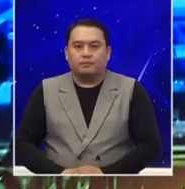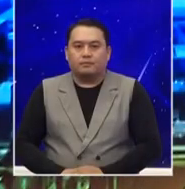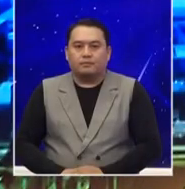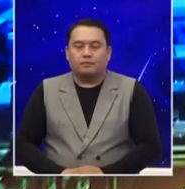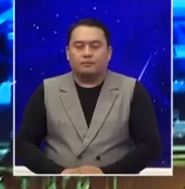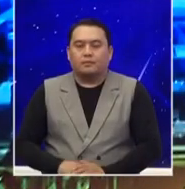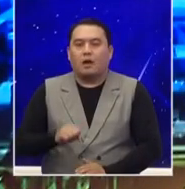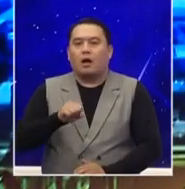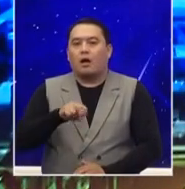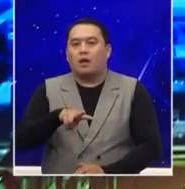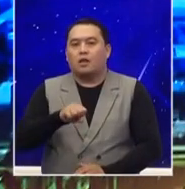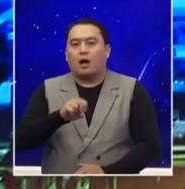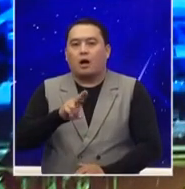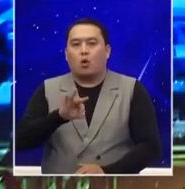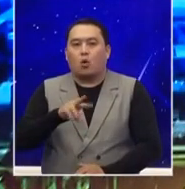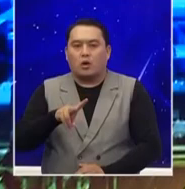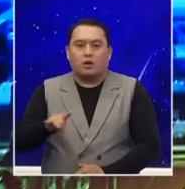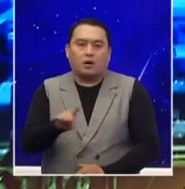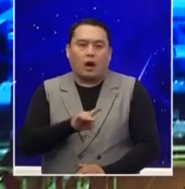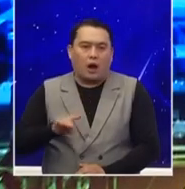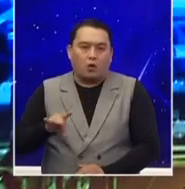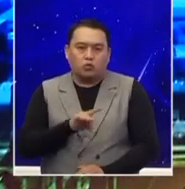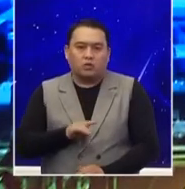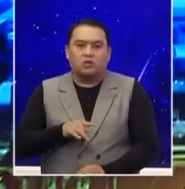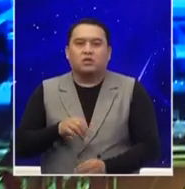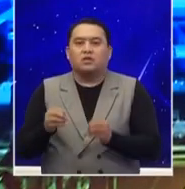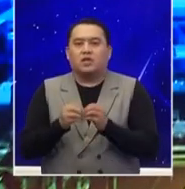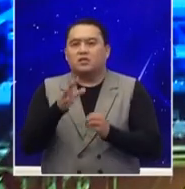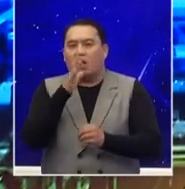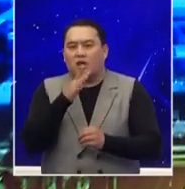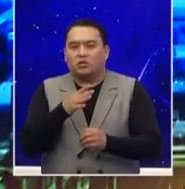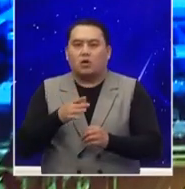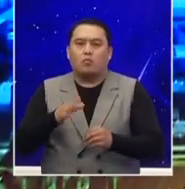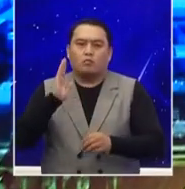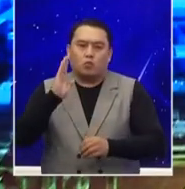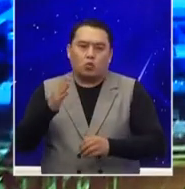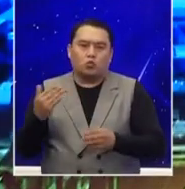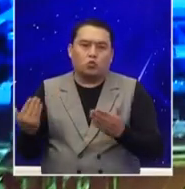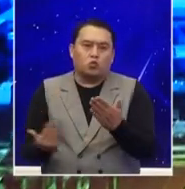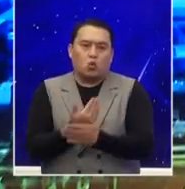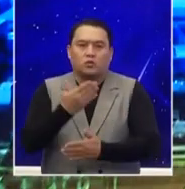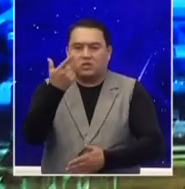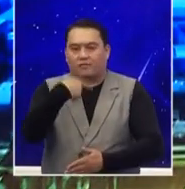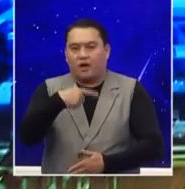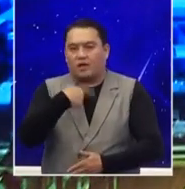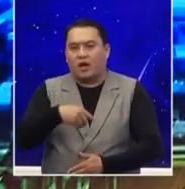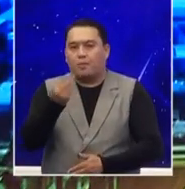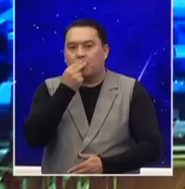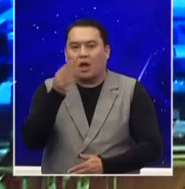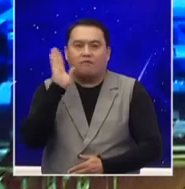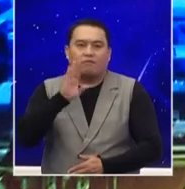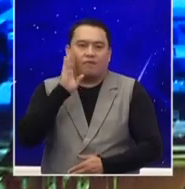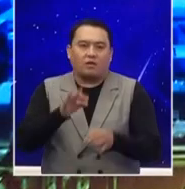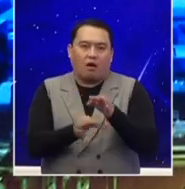жителей поселка обшей алла кольского района спустя десятки лет ожидания наконец появится питьевая вода и